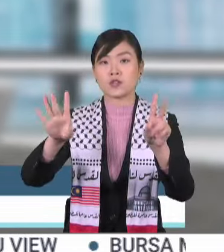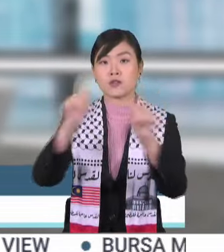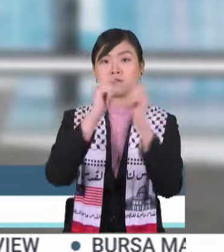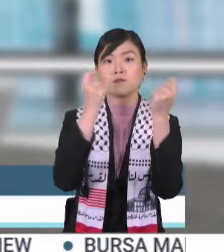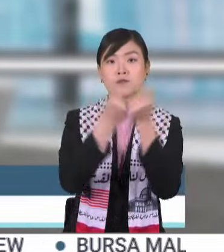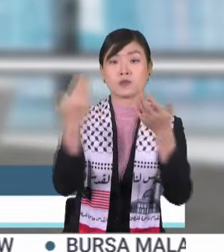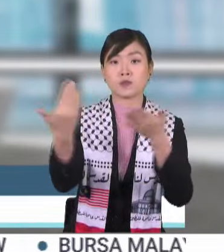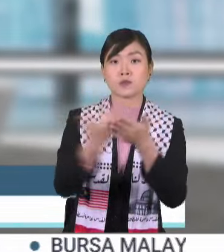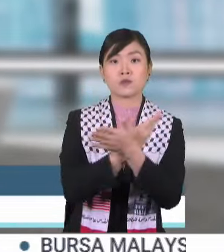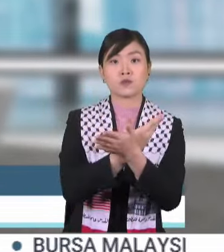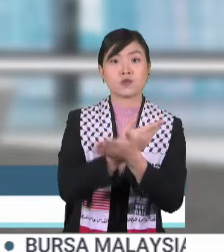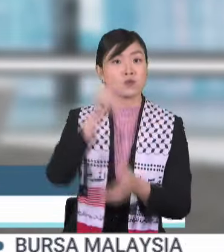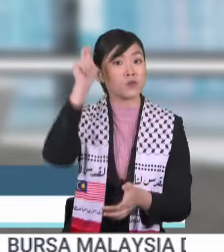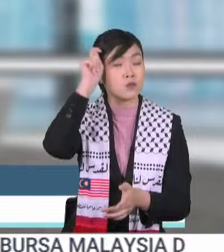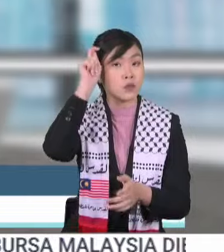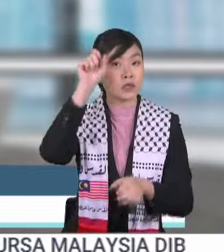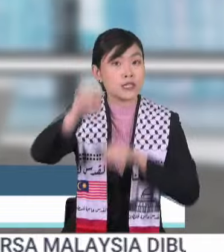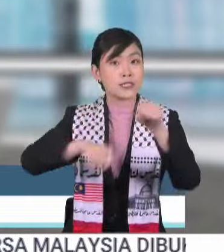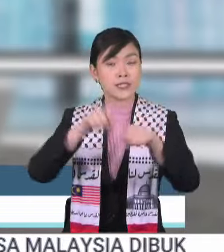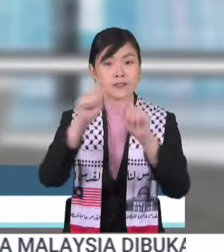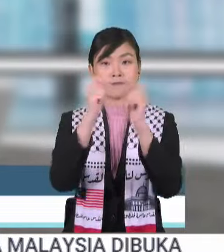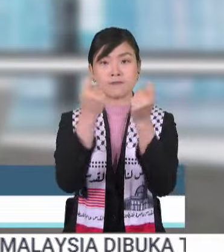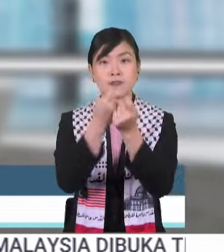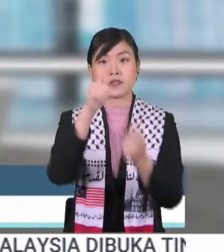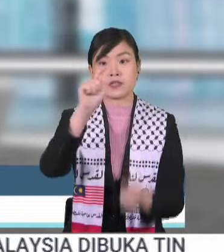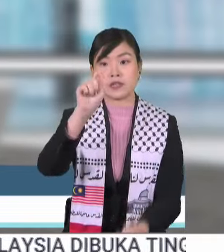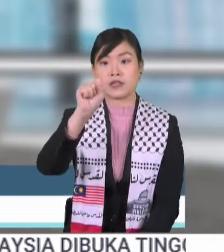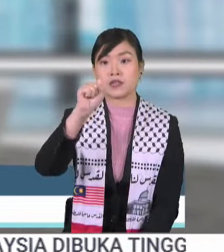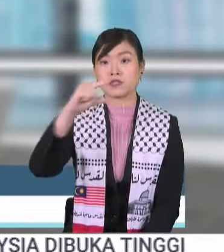baru Terengganu cycling team tsg